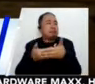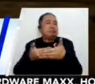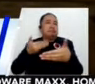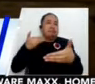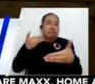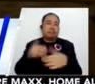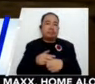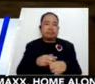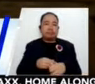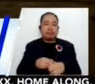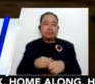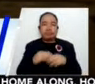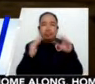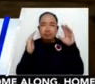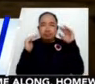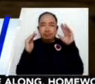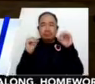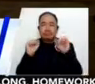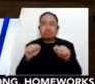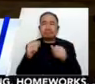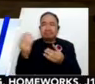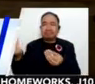or maibigay nila